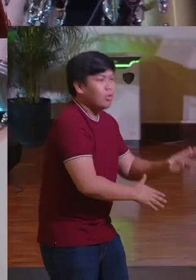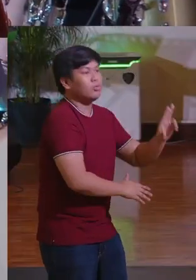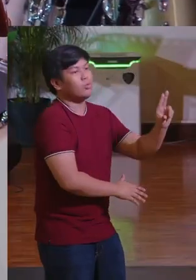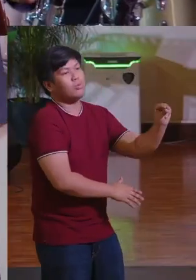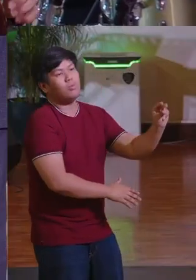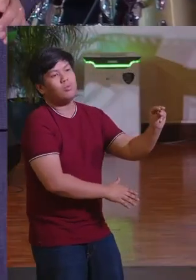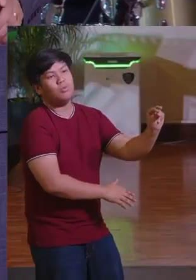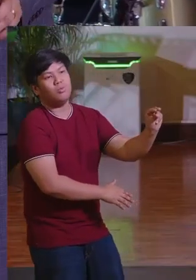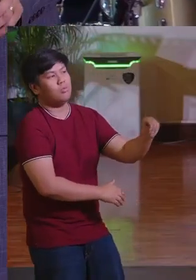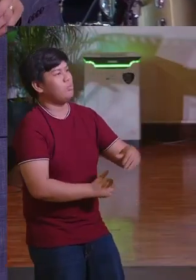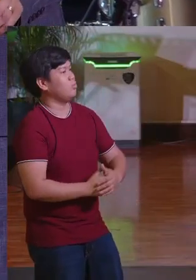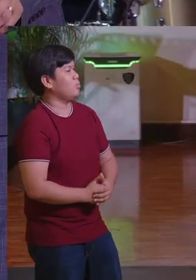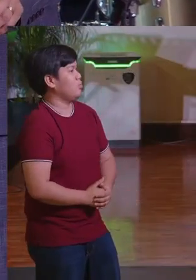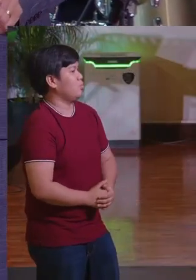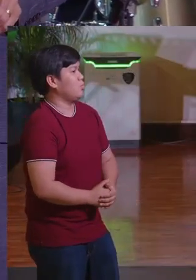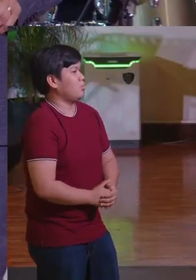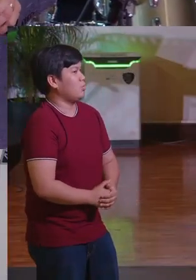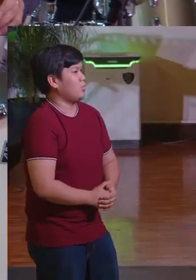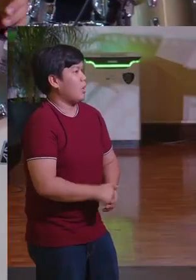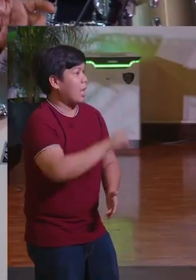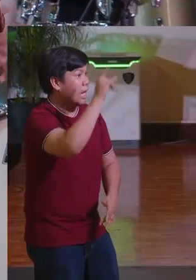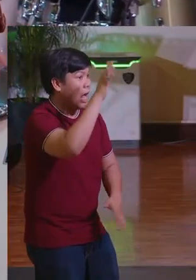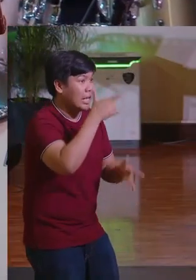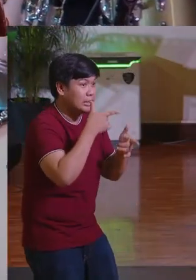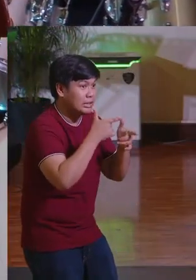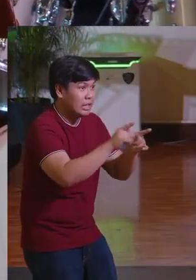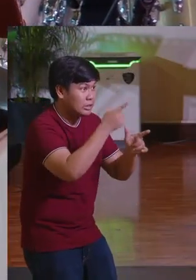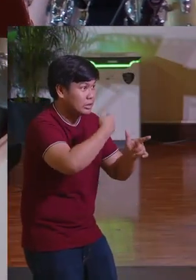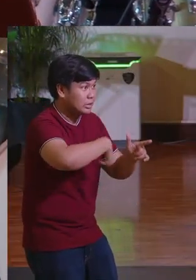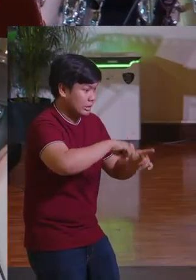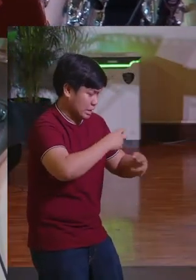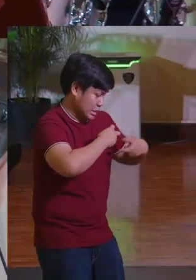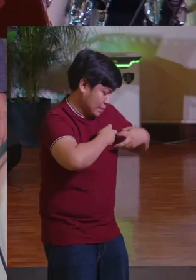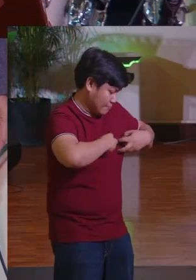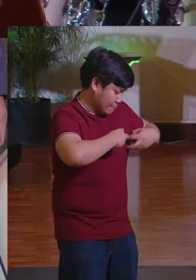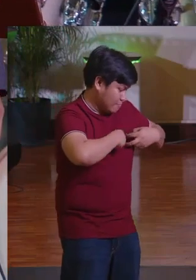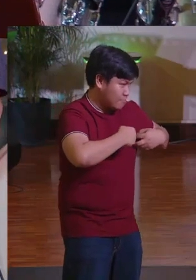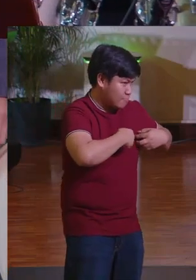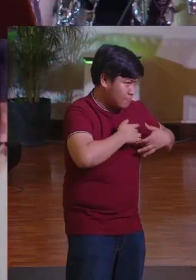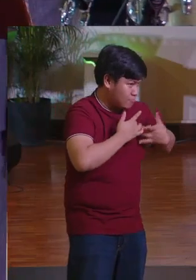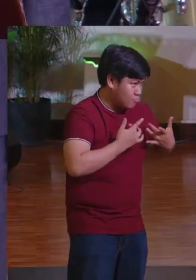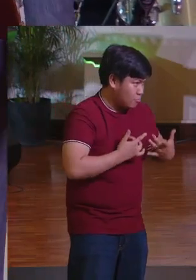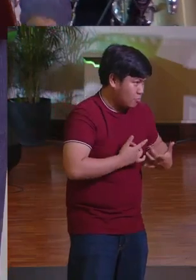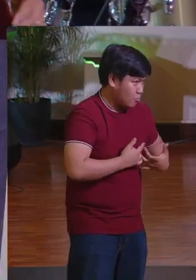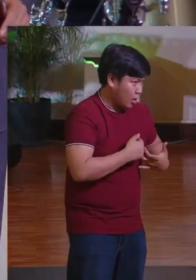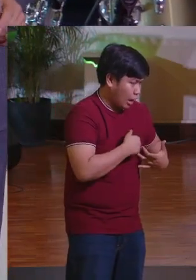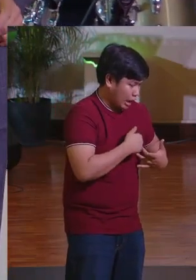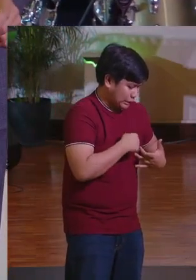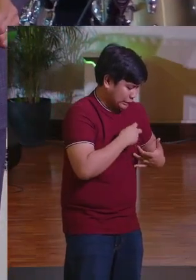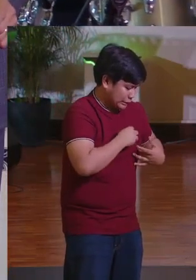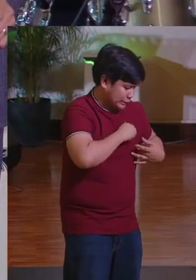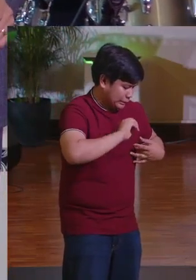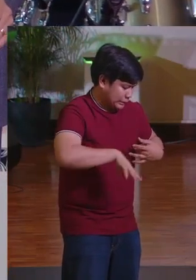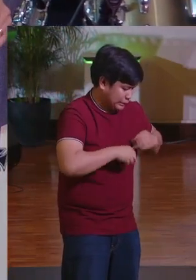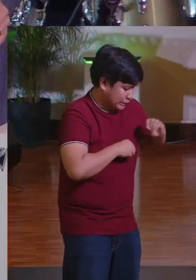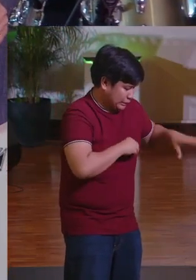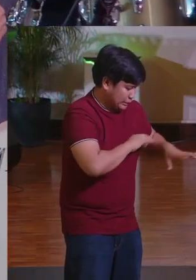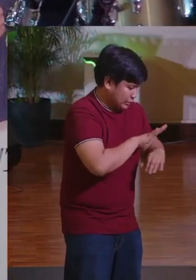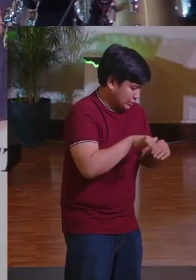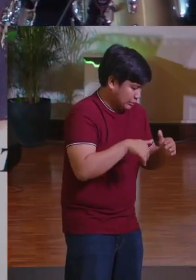niya kinokondena kaagad ang anak ng Diyos. Binibigyan niya siya ng pagkakataon na aminin ang kasalanan niya.